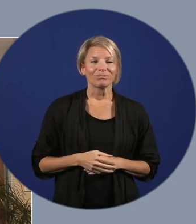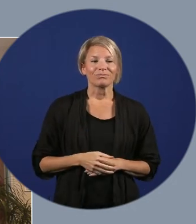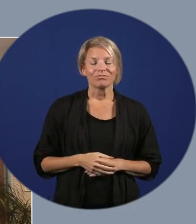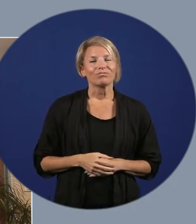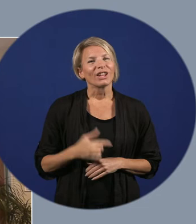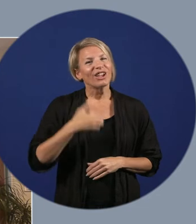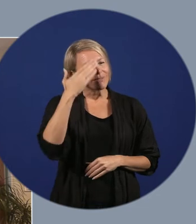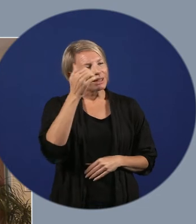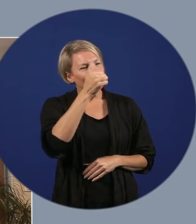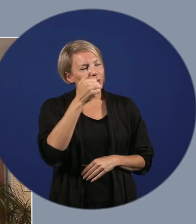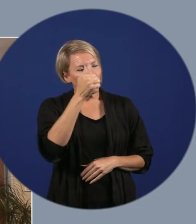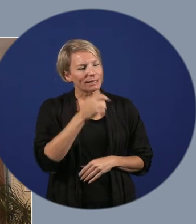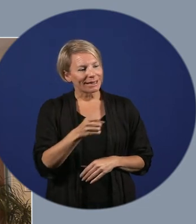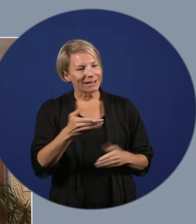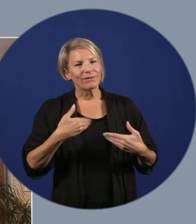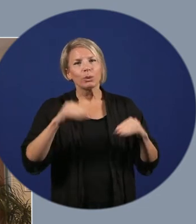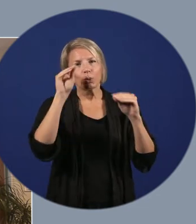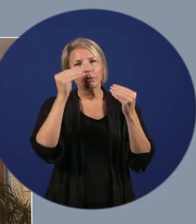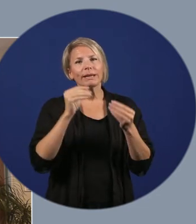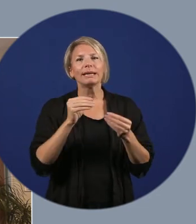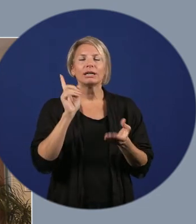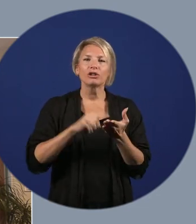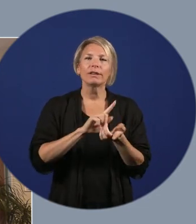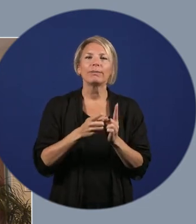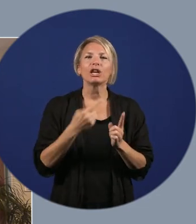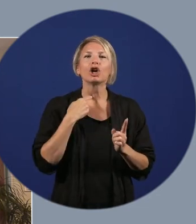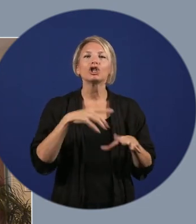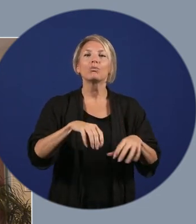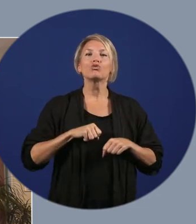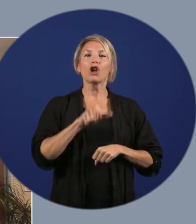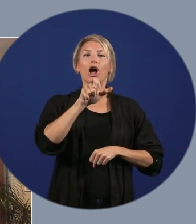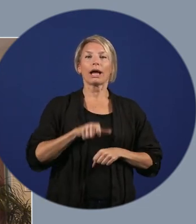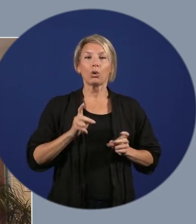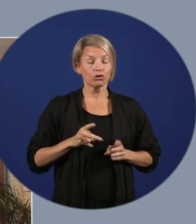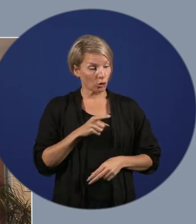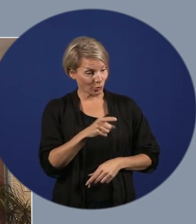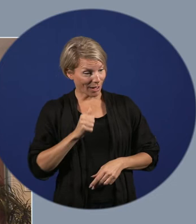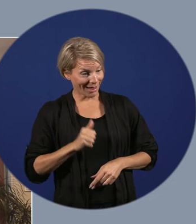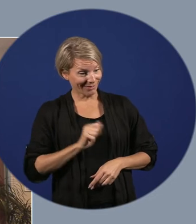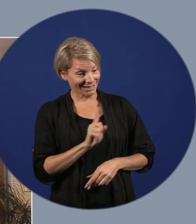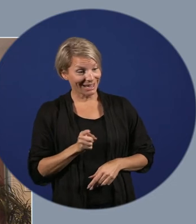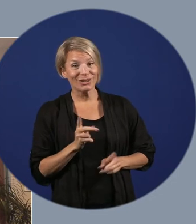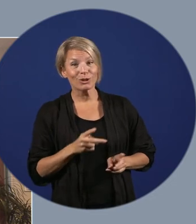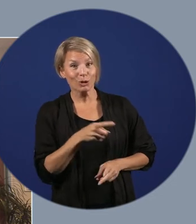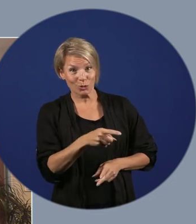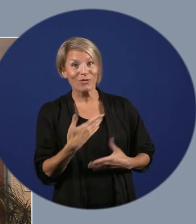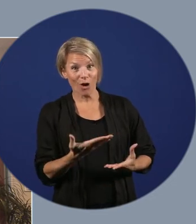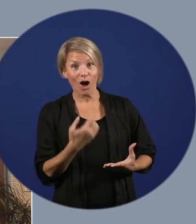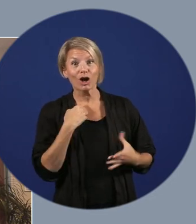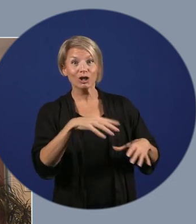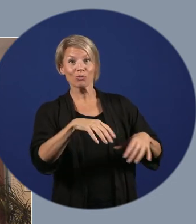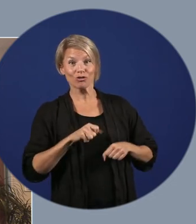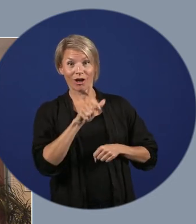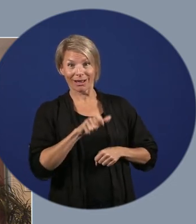fick utbildning till att vara röstmottagare också. Okay. Ja, och den använde ju du också sen, för du var ju också röstmottagare. Precis, det